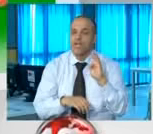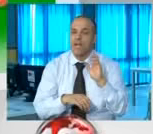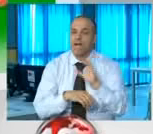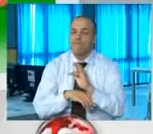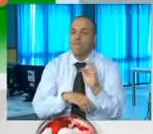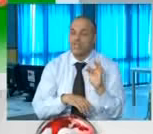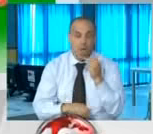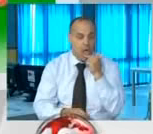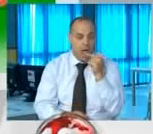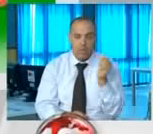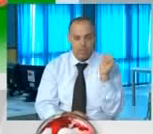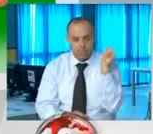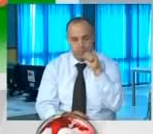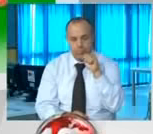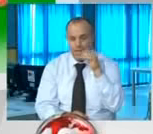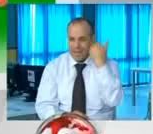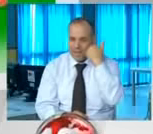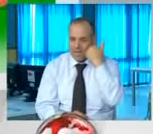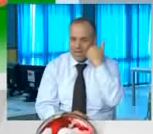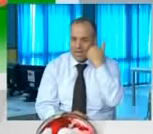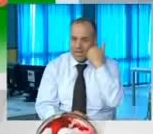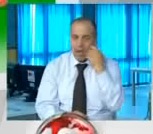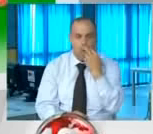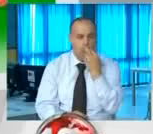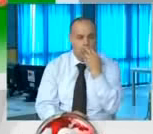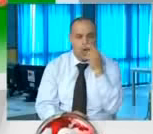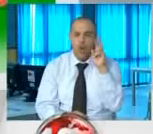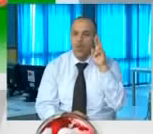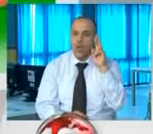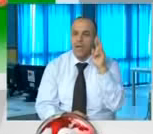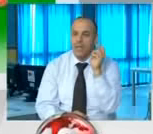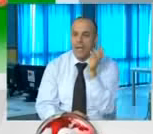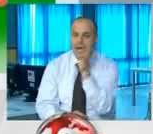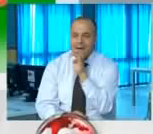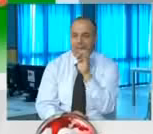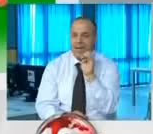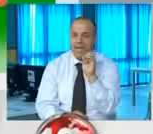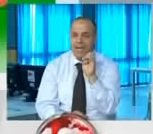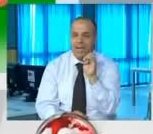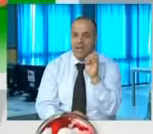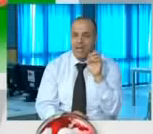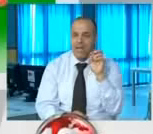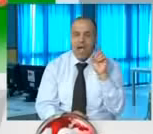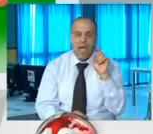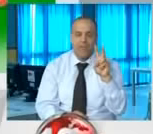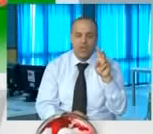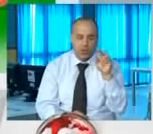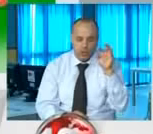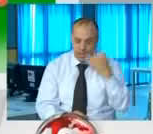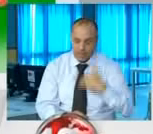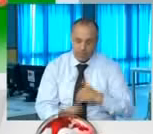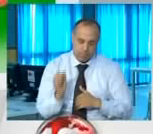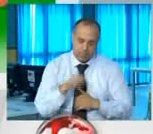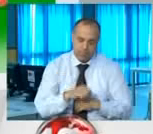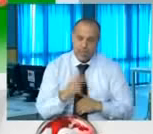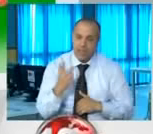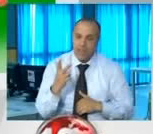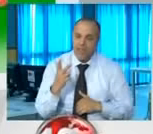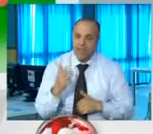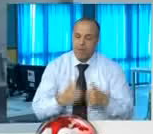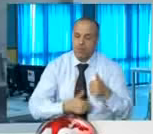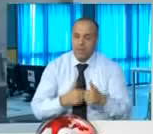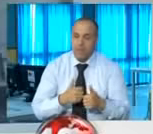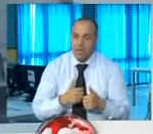وغادوغو بتغلبه اليوم الاثنين على الشرطة الرواندي بأربعين هدفا مقابل 12 في الجولة الثالثة من